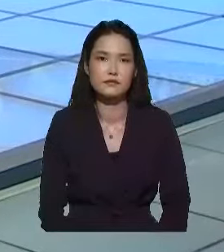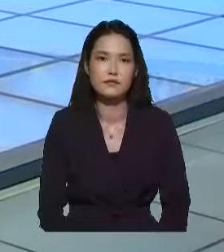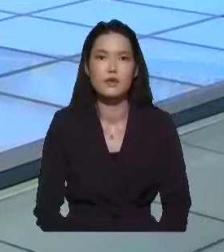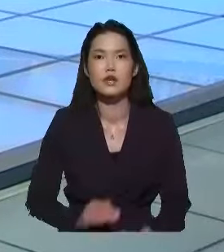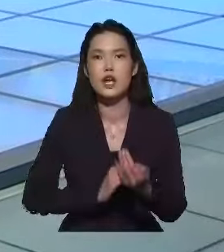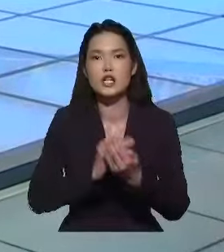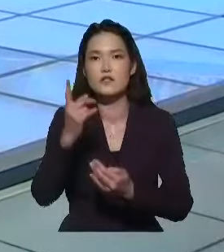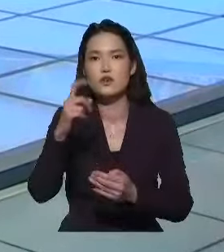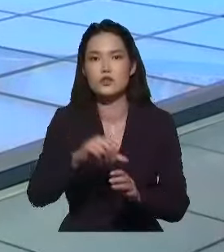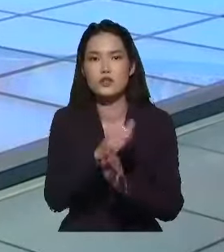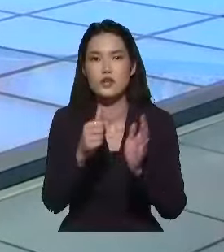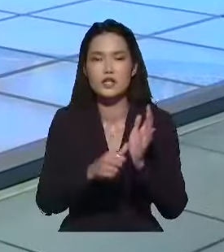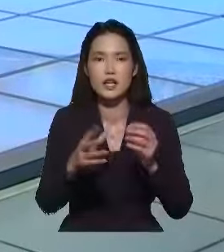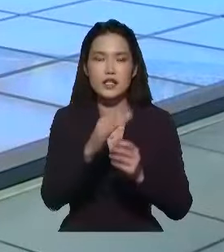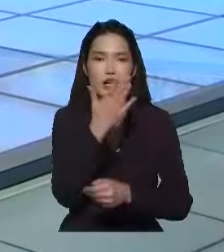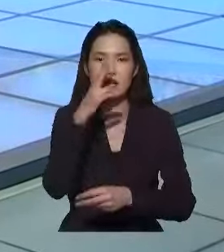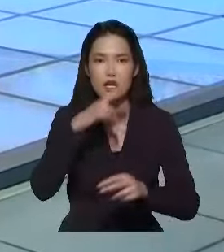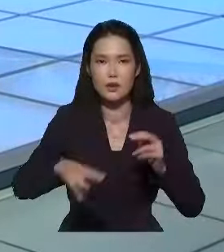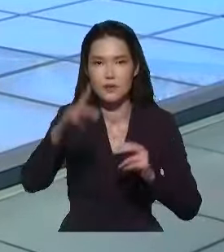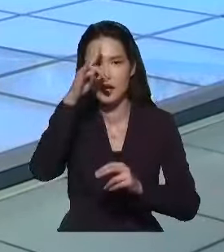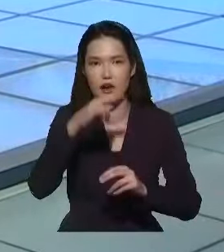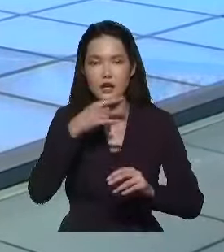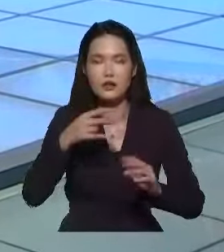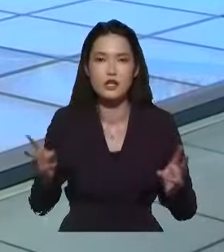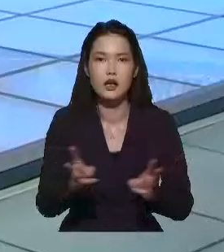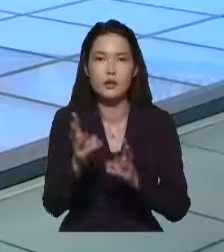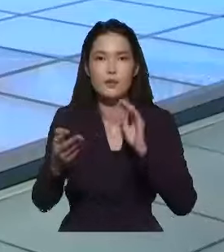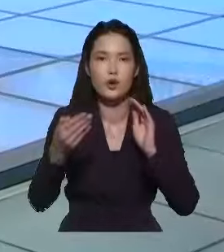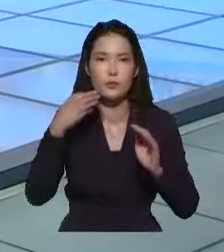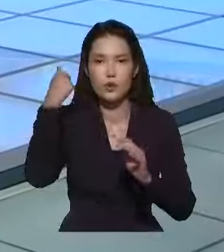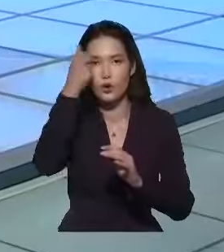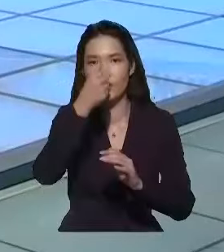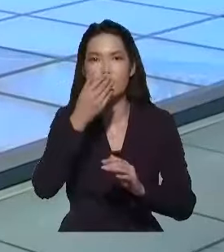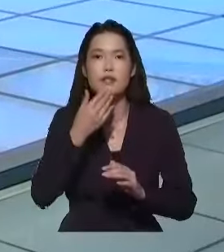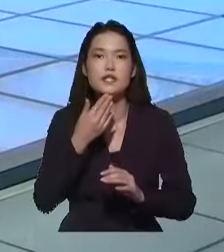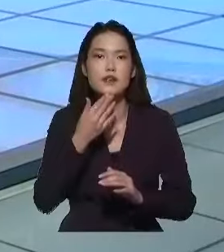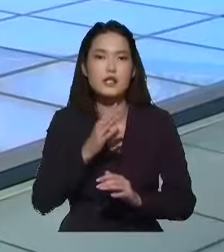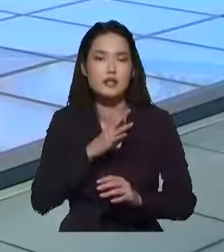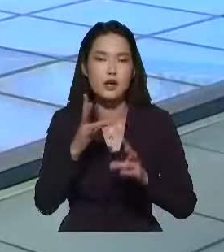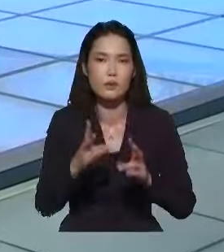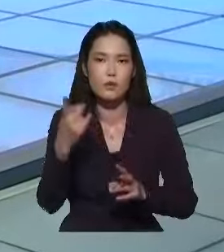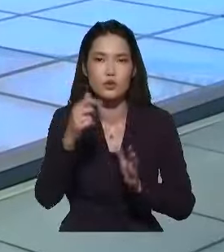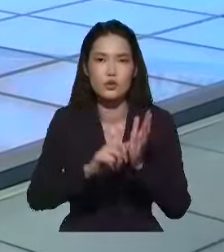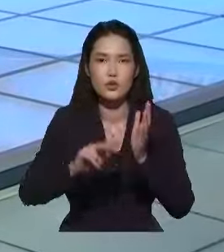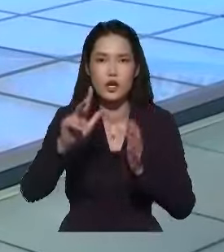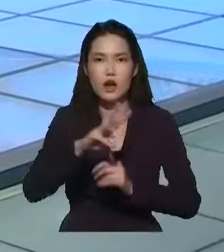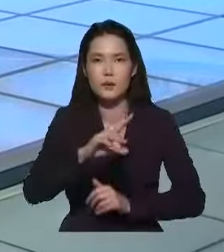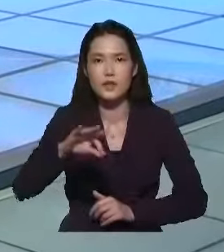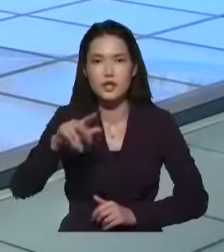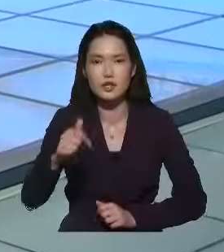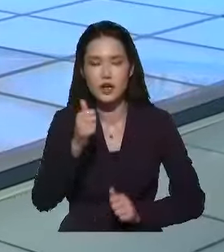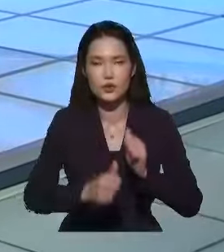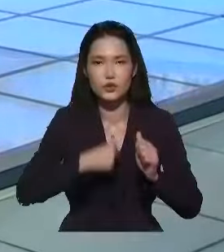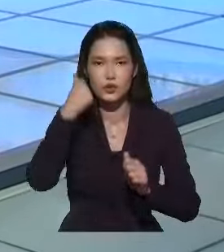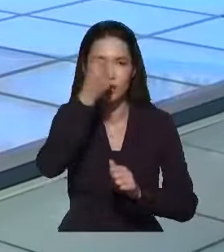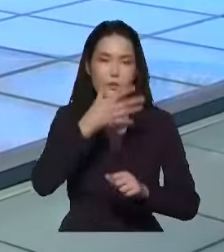Свыше 116 гектаров леса потерял Казахстан в результате пожаров прошлым летом. Ущерб превысил 163 миллиарда тенге.